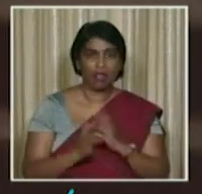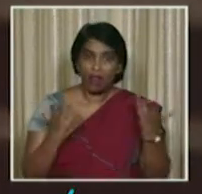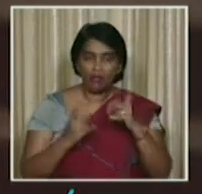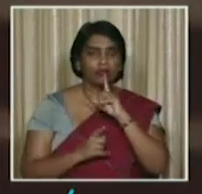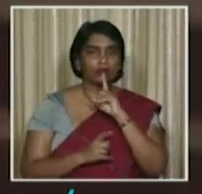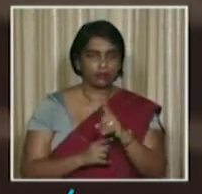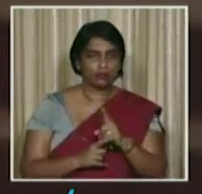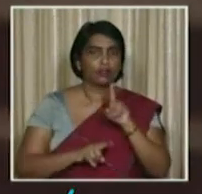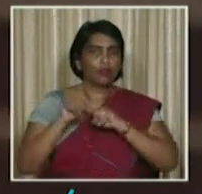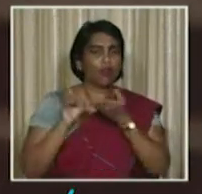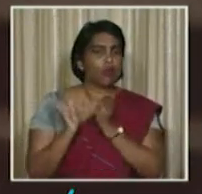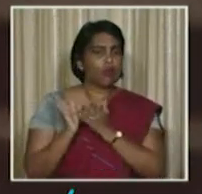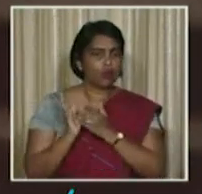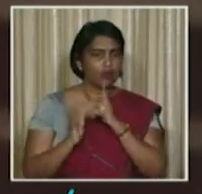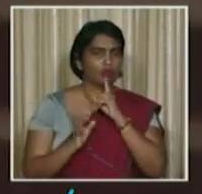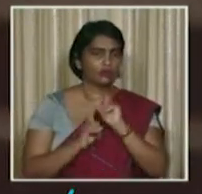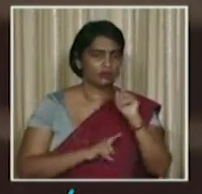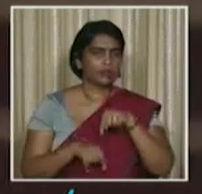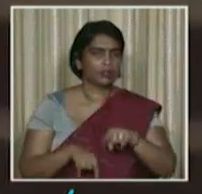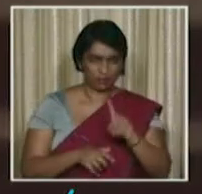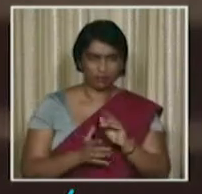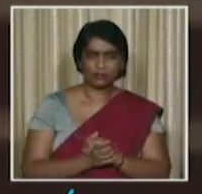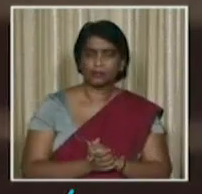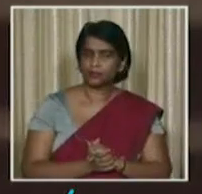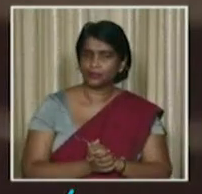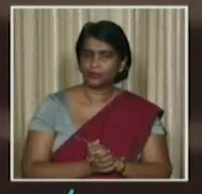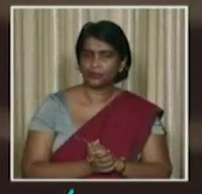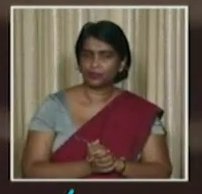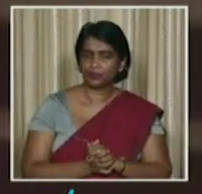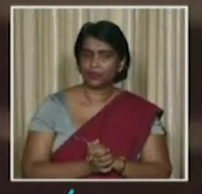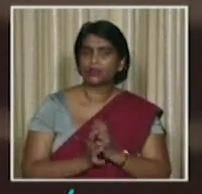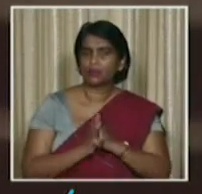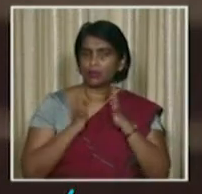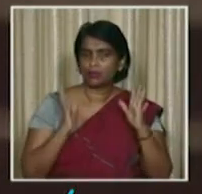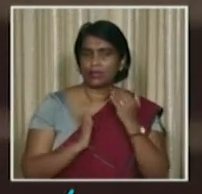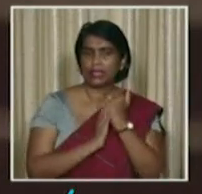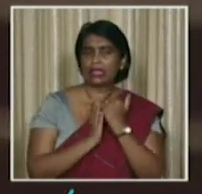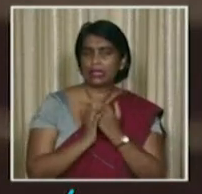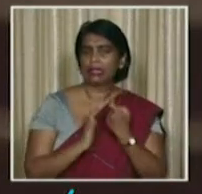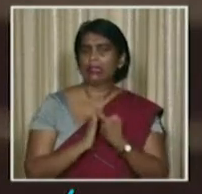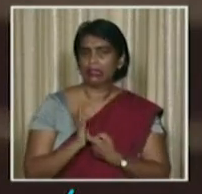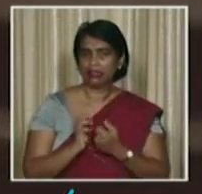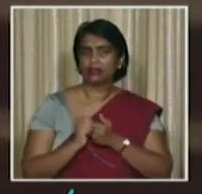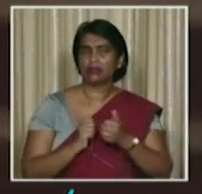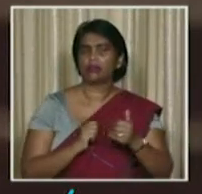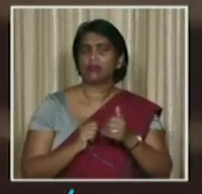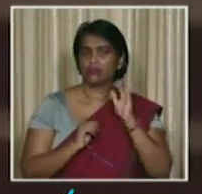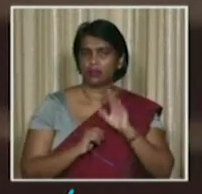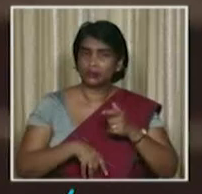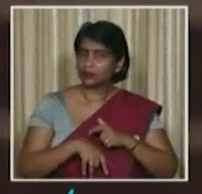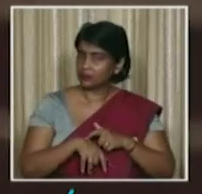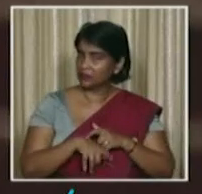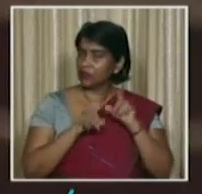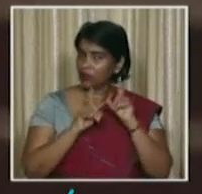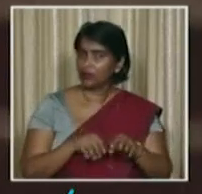කියන්න පුළුවන් ඒ සාකච්ඡාවේ මොකද උනේ කියලා මේ සභාවේ අද දිනේ කියන්න. එහෙම නැත්නම් බරපතල කොන්දේසි දාලා මේක ක්‍රියාත්මක කරන්න කියලා යෝජනා කරලා